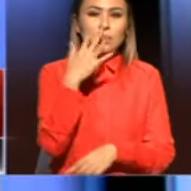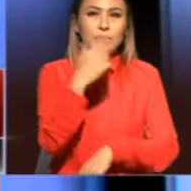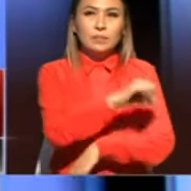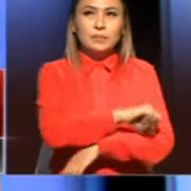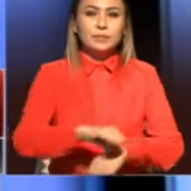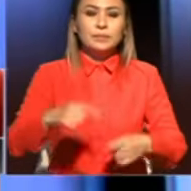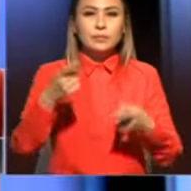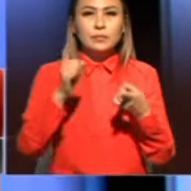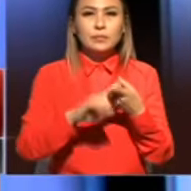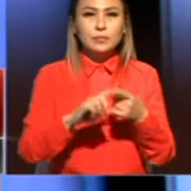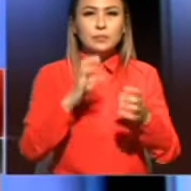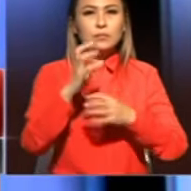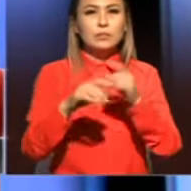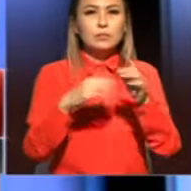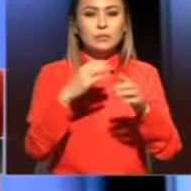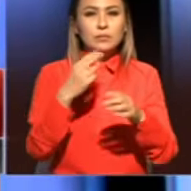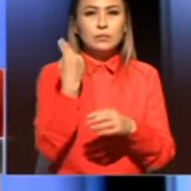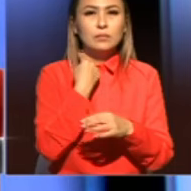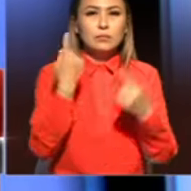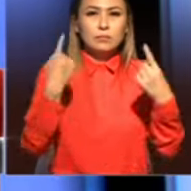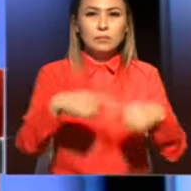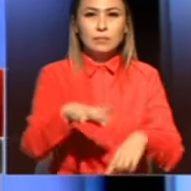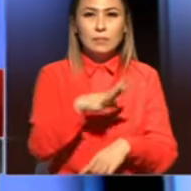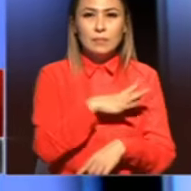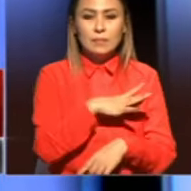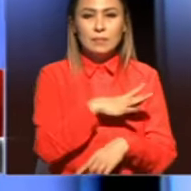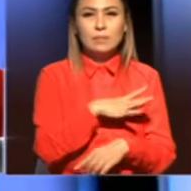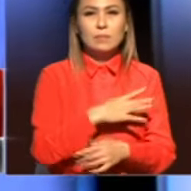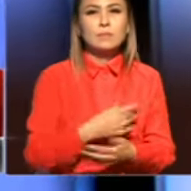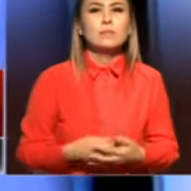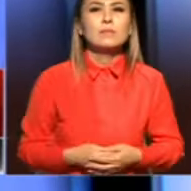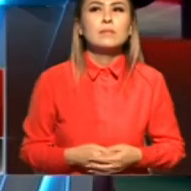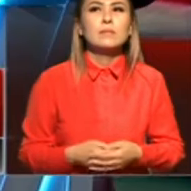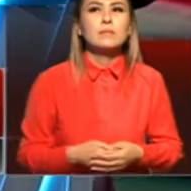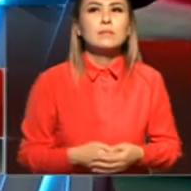байланысты бір әлемдік қаржы дағдарысы болған. Соны айтып кетейік.